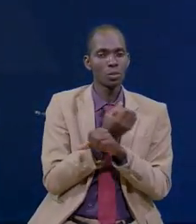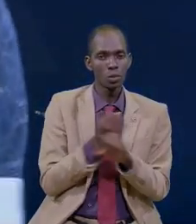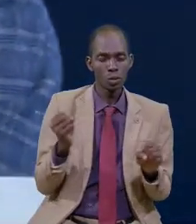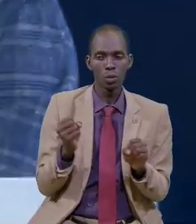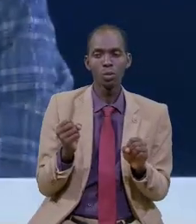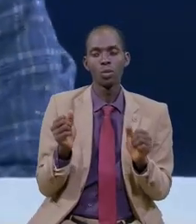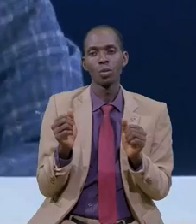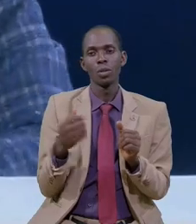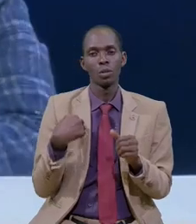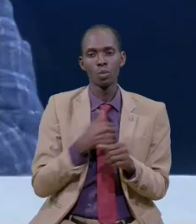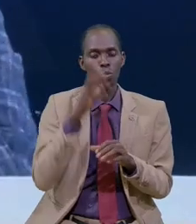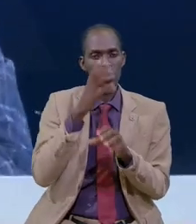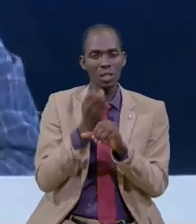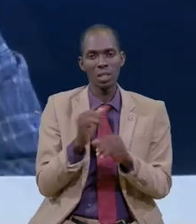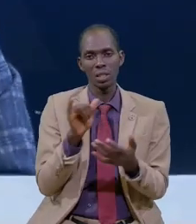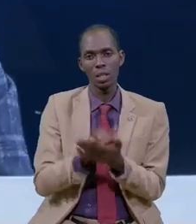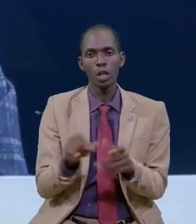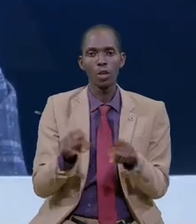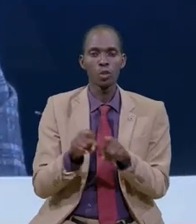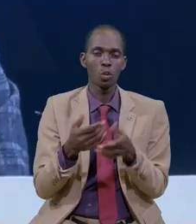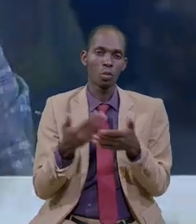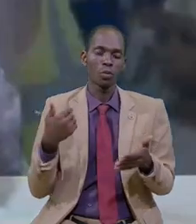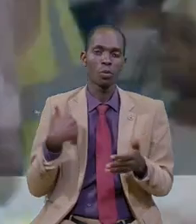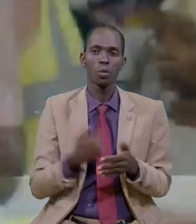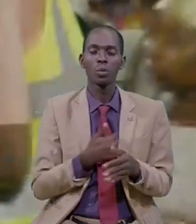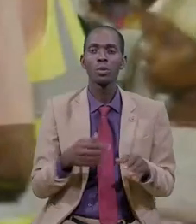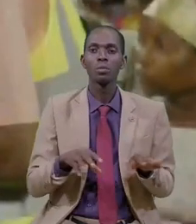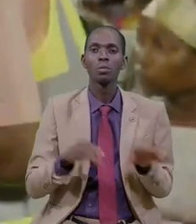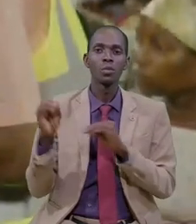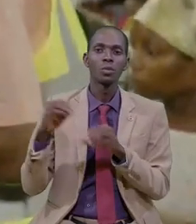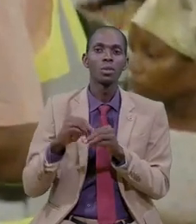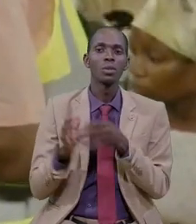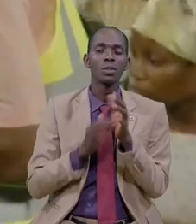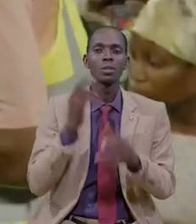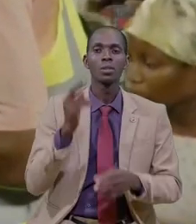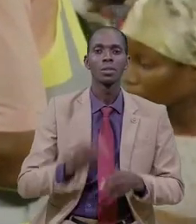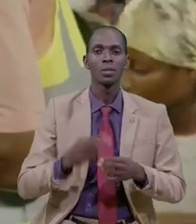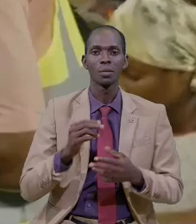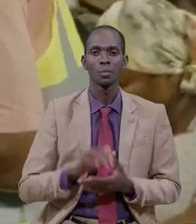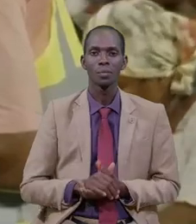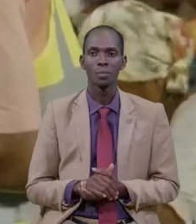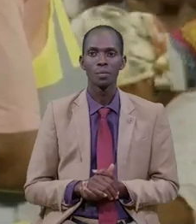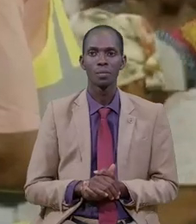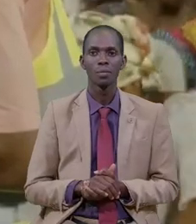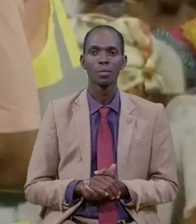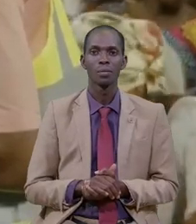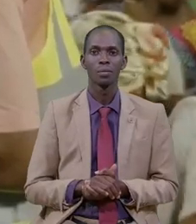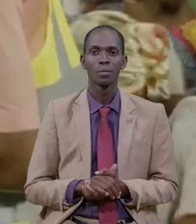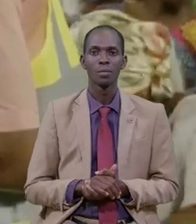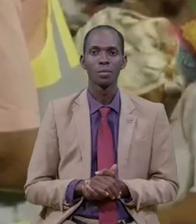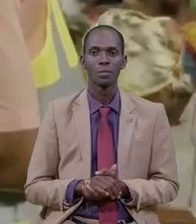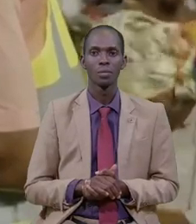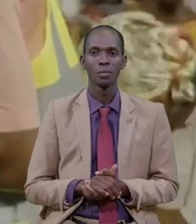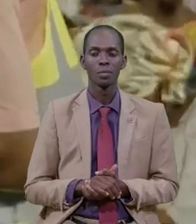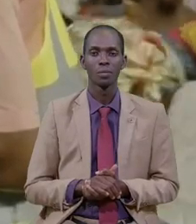before we go in Jesus' name. Et rappelez-vous qu'il y a un et deux. Ça, c'est un. Maintenant, il y a une deuxième chose que le Seigneur